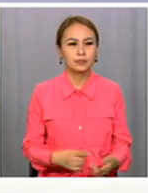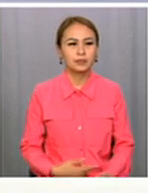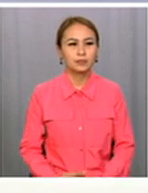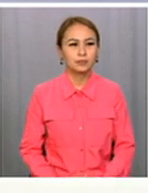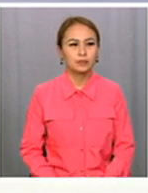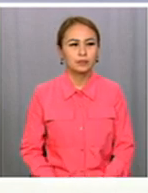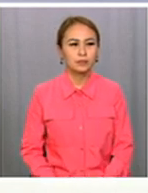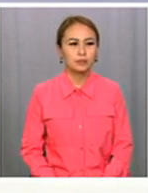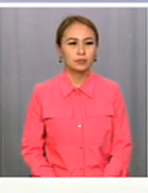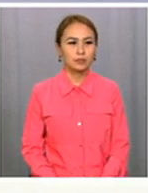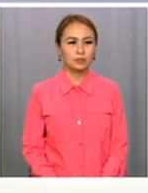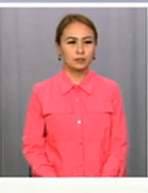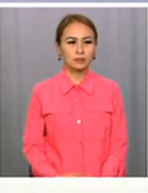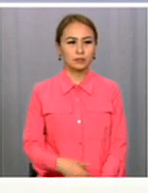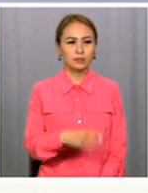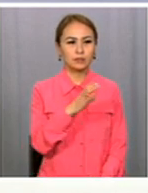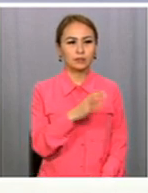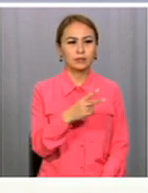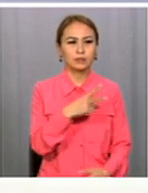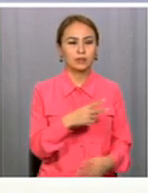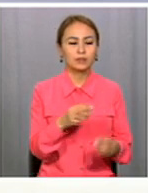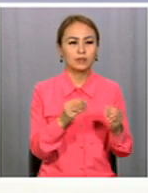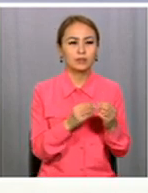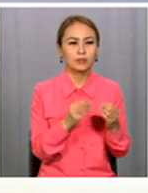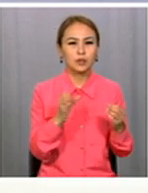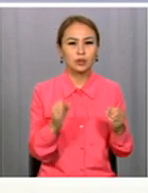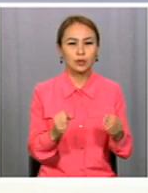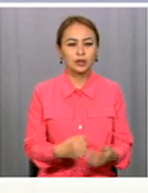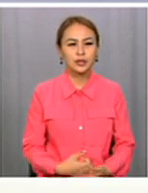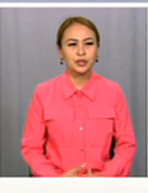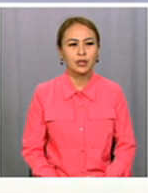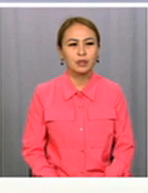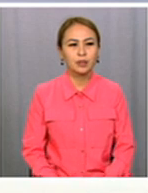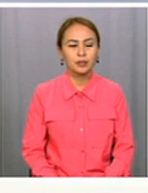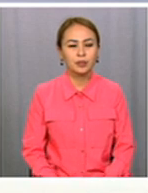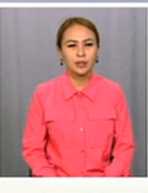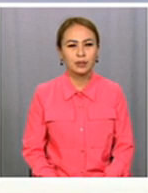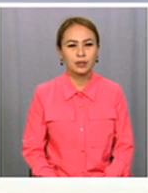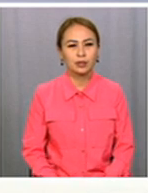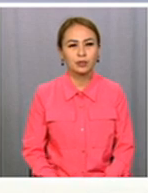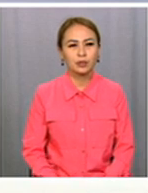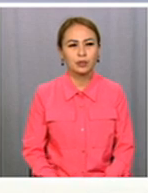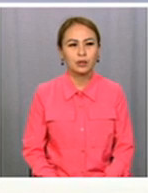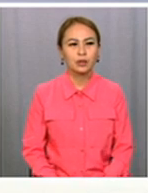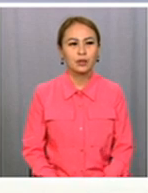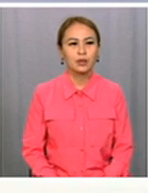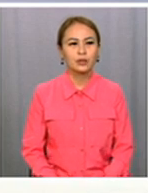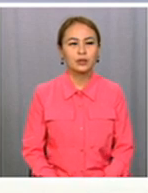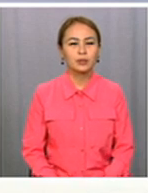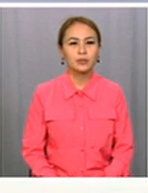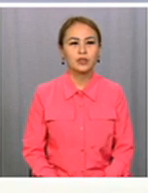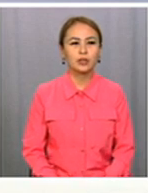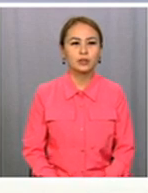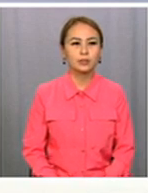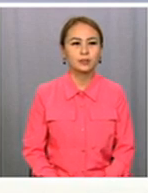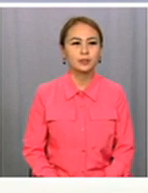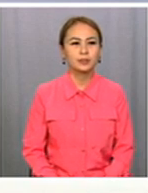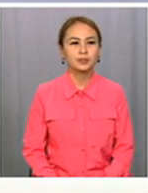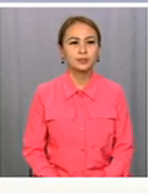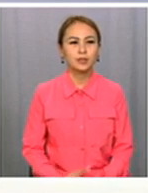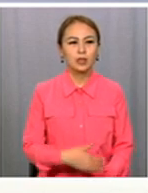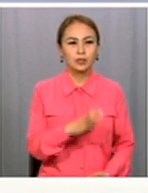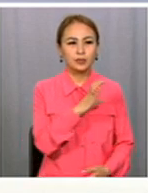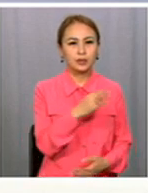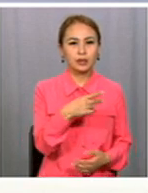Бұл жерде 10 дәптердің құны, яғни әр дәптердің бағасын дәптер санына көбейтеміз. Бұл жерде тұрақты шама дәптер